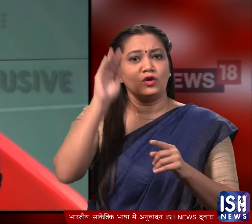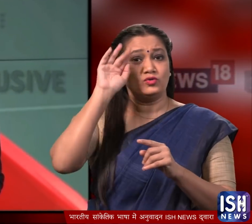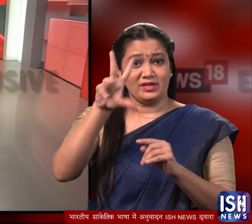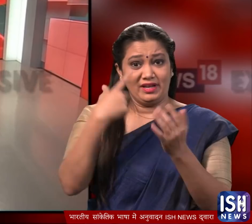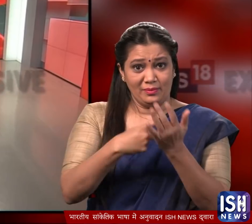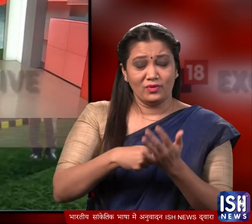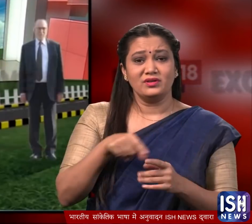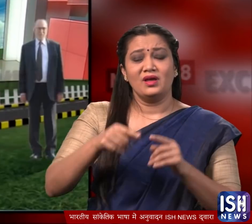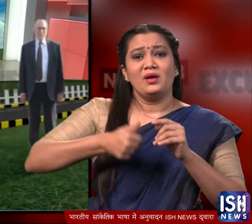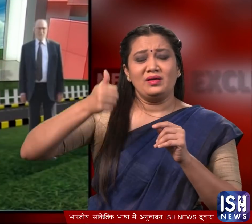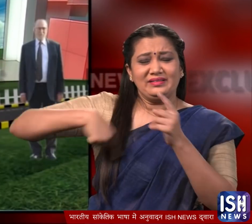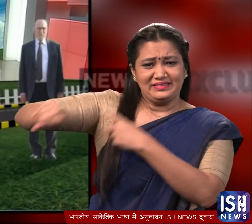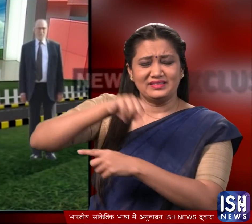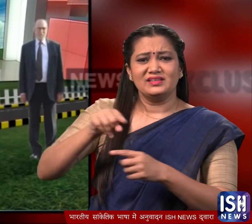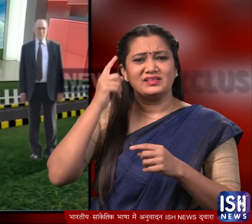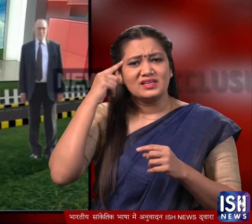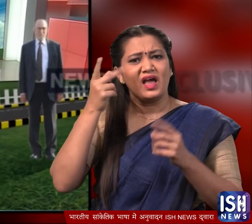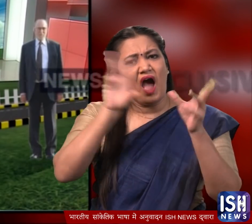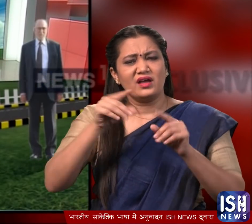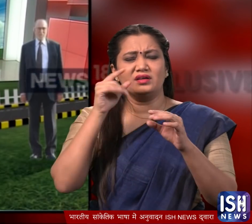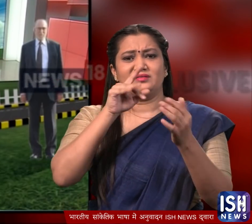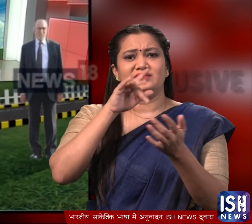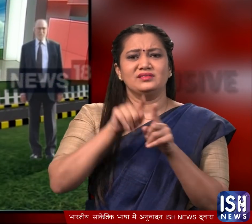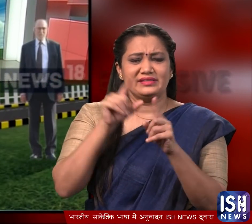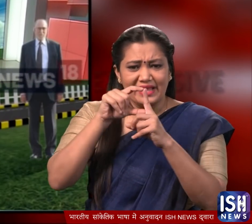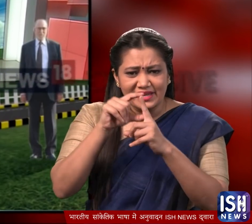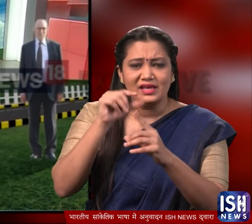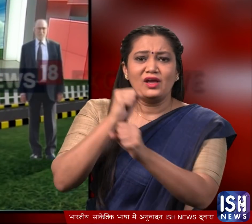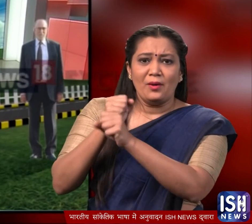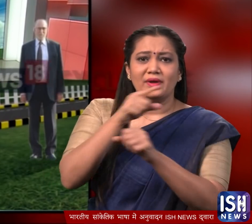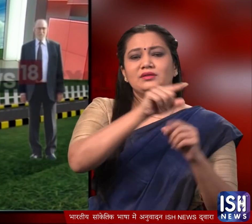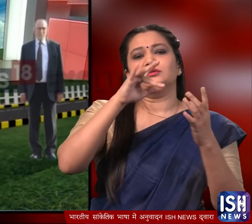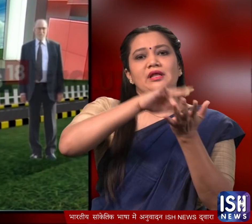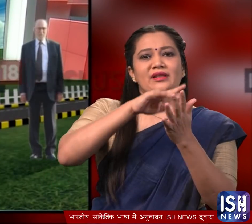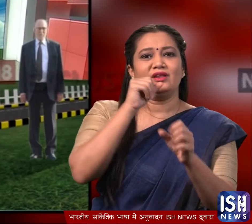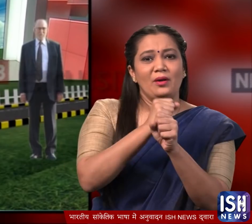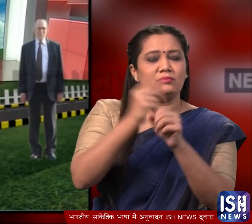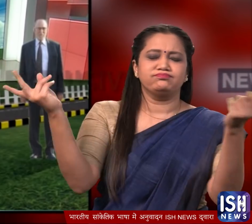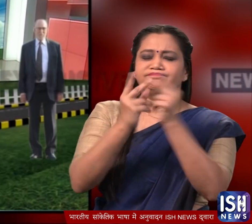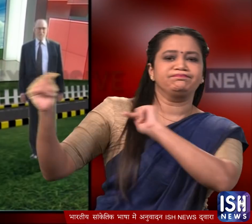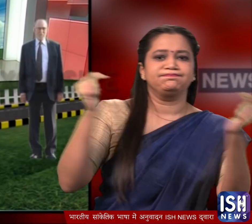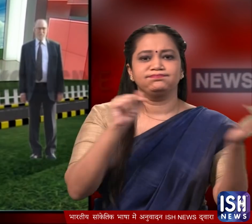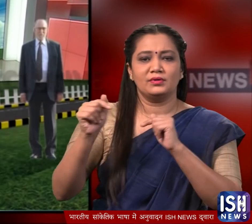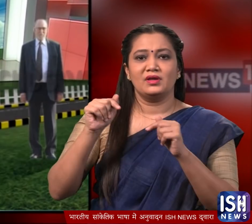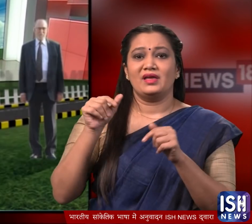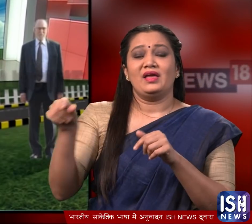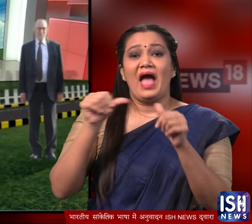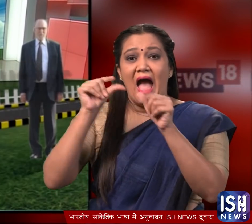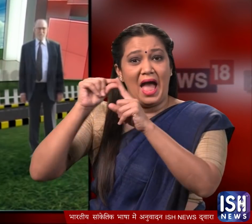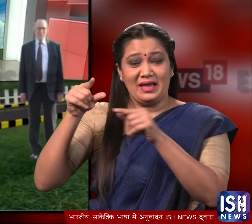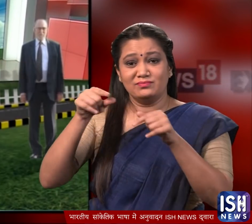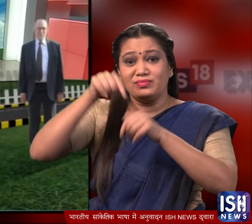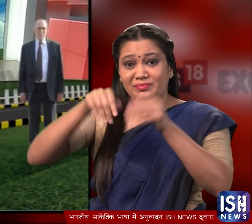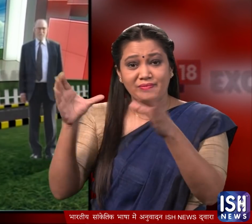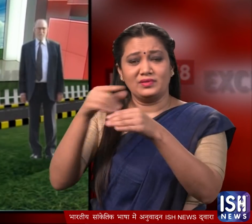की रिपोर्ट है कि अधिकारियों के मुद्दे पर एक बार फिर दिल्ली सरकार और केंद्र के बीच तनातनी बढ़ गई है, क्योंकि केजरीवाल सरकार ने आरोप